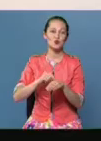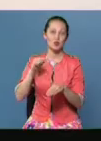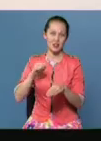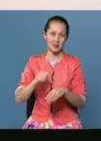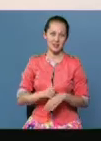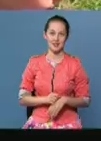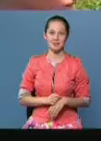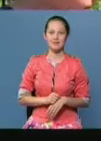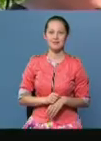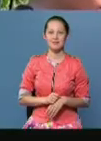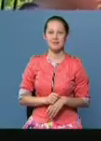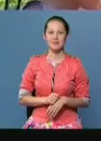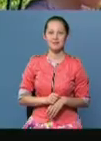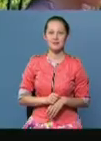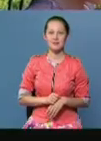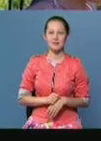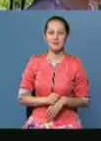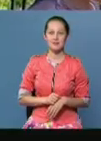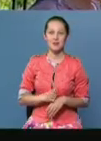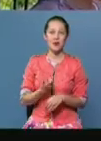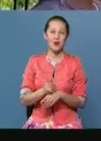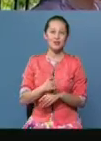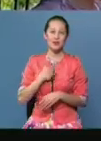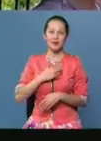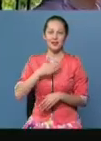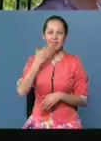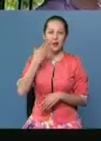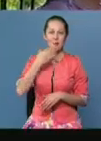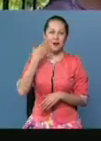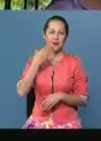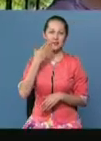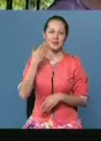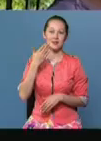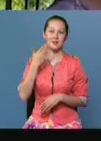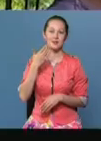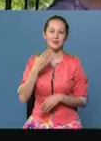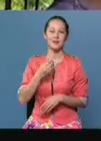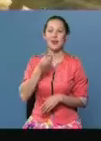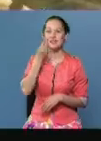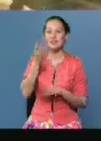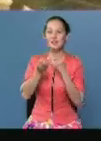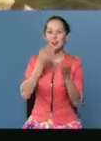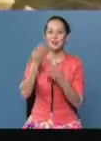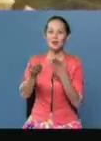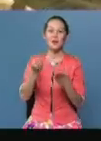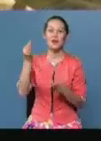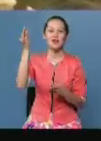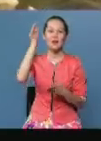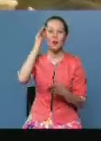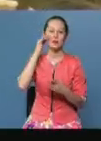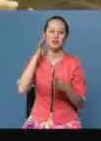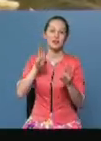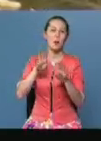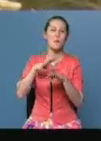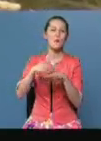Буховская. Очень приятно. Вот так по гладке. Что напоминает? Цветок на ощупь каждому напомнил любимого домашнего